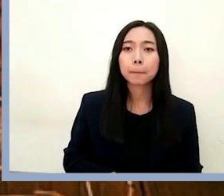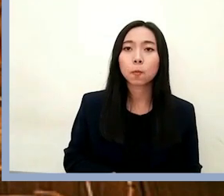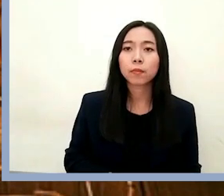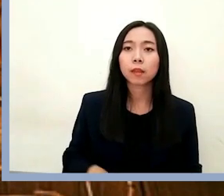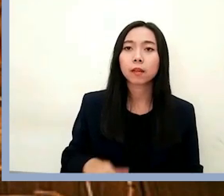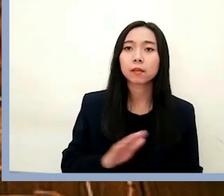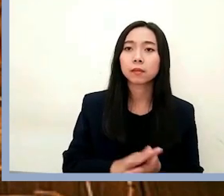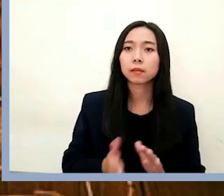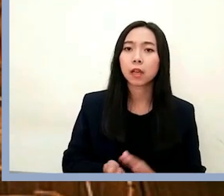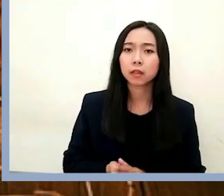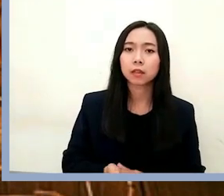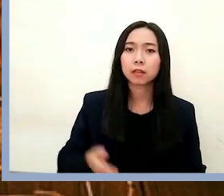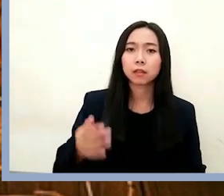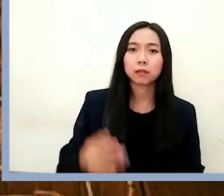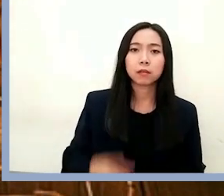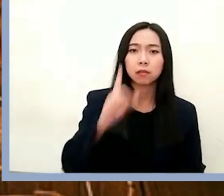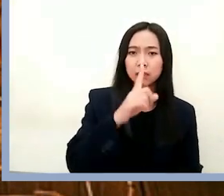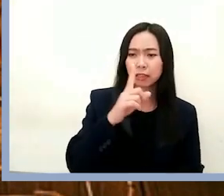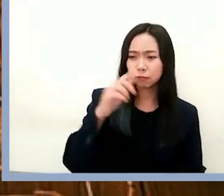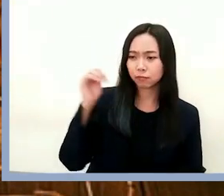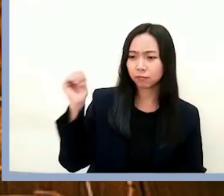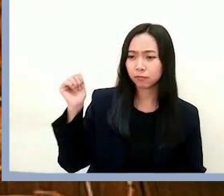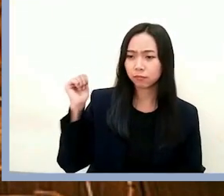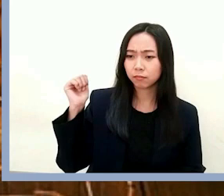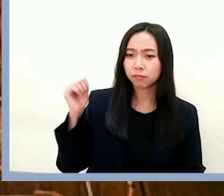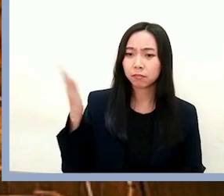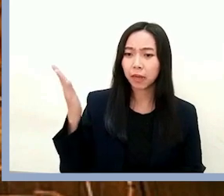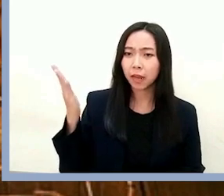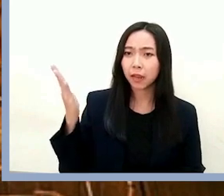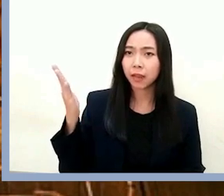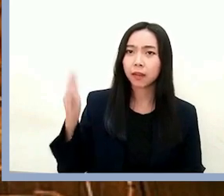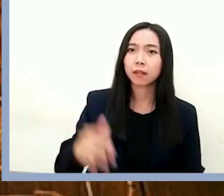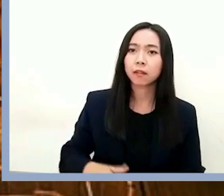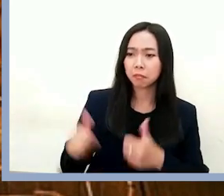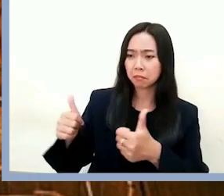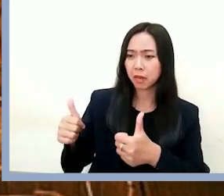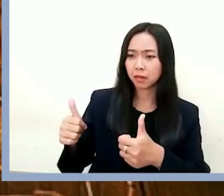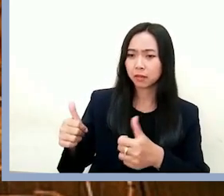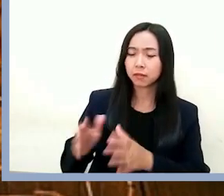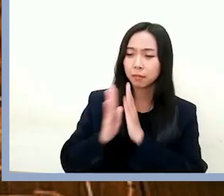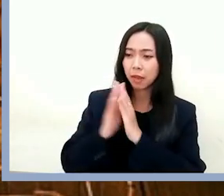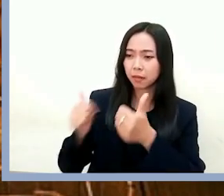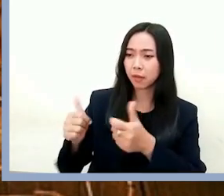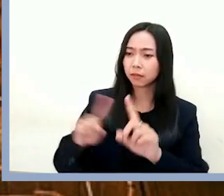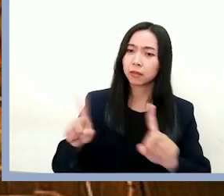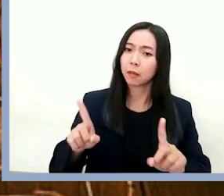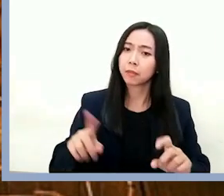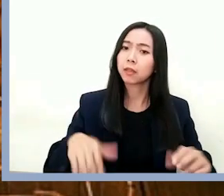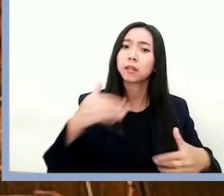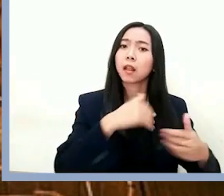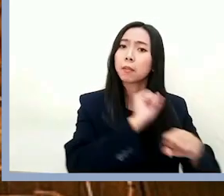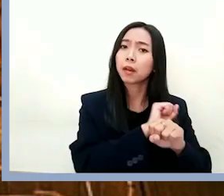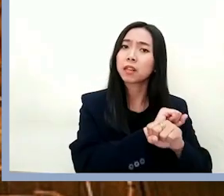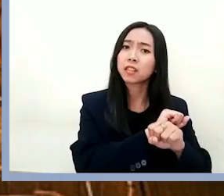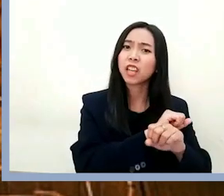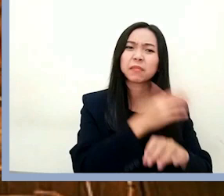sangat religius tetapi dari pekerjaan mereka bisa berlaku kejam terhadap karyawan saudara-saudara